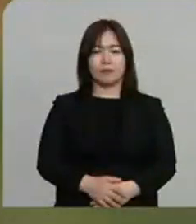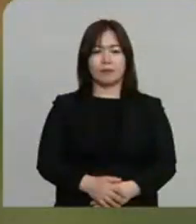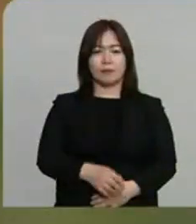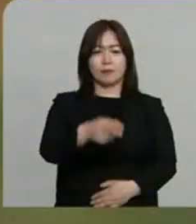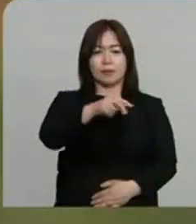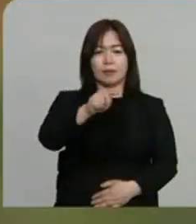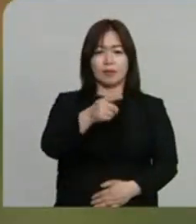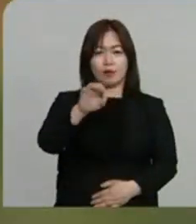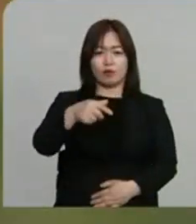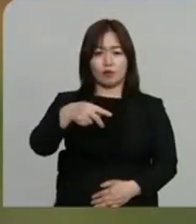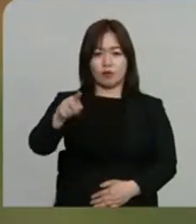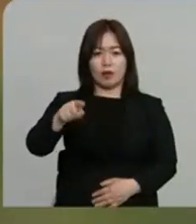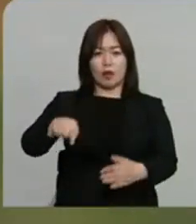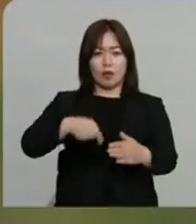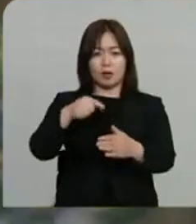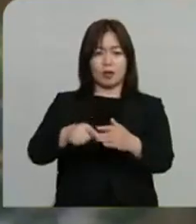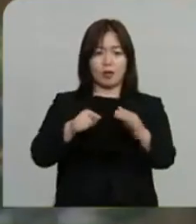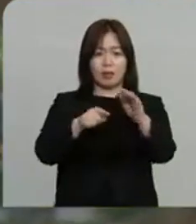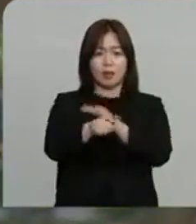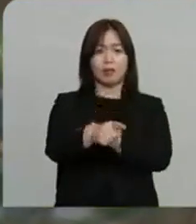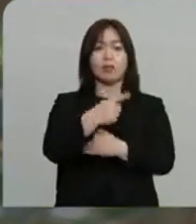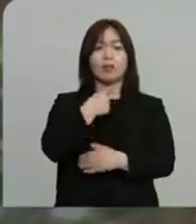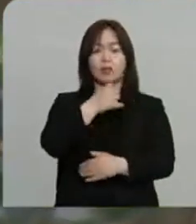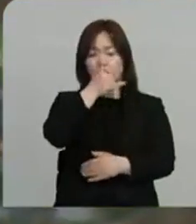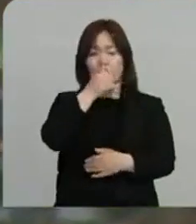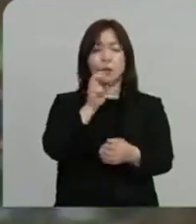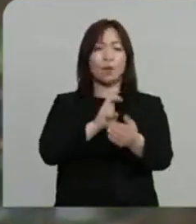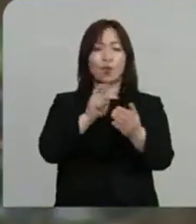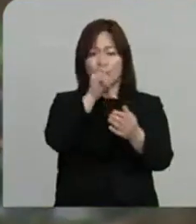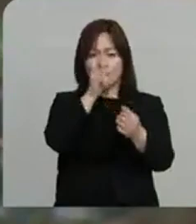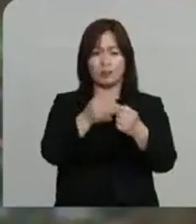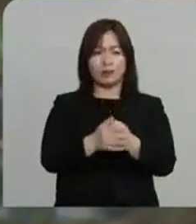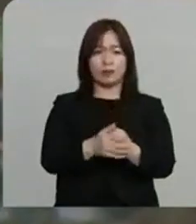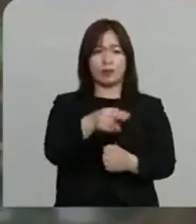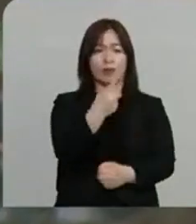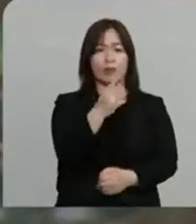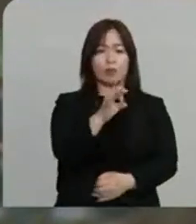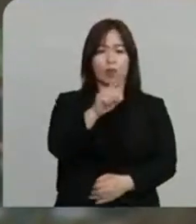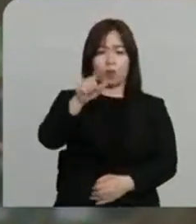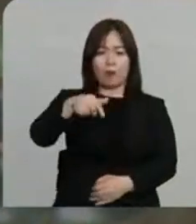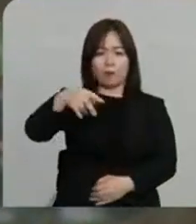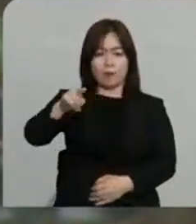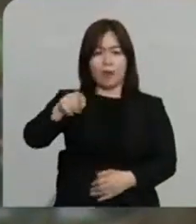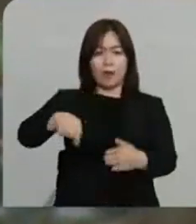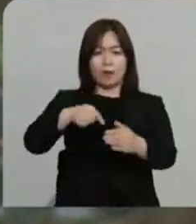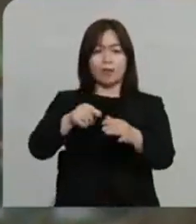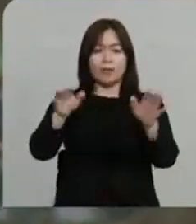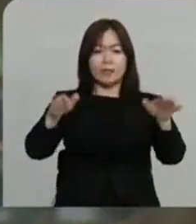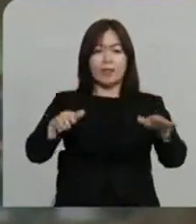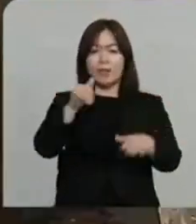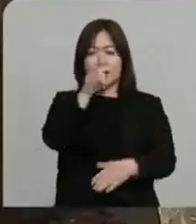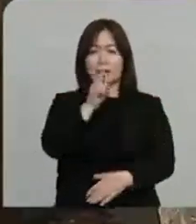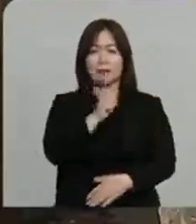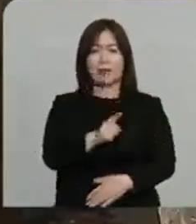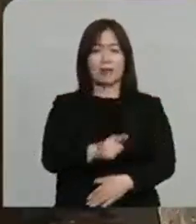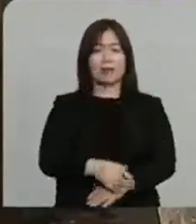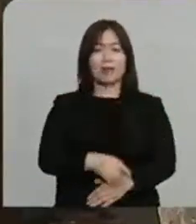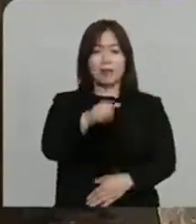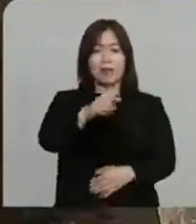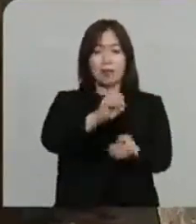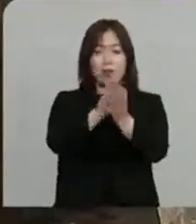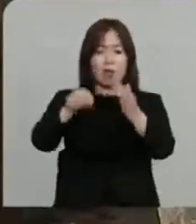선운사에 가신 저 동박새라는 새입니다. 꽃 속에 있는 꿀을 따먹으면서